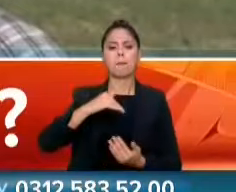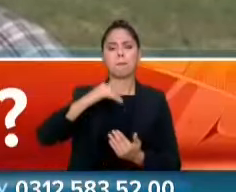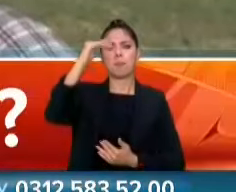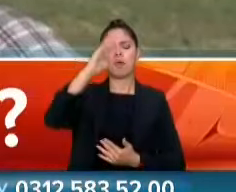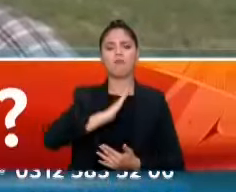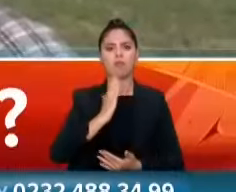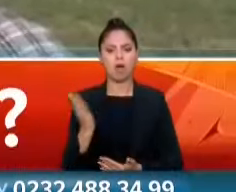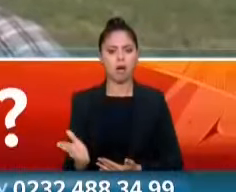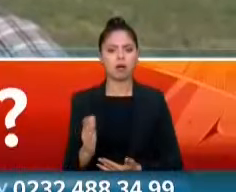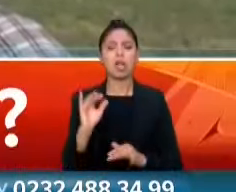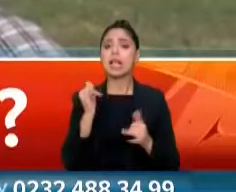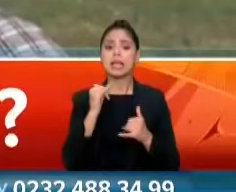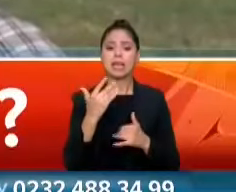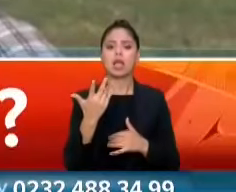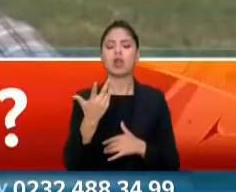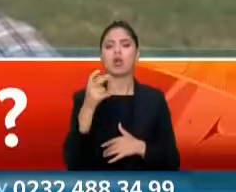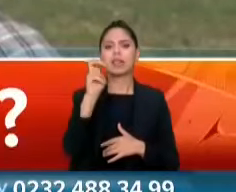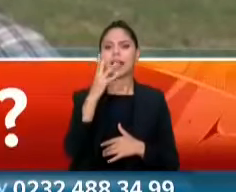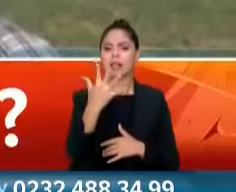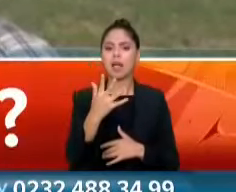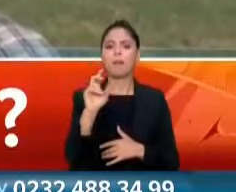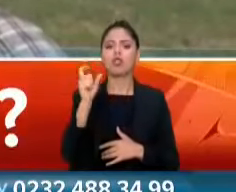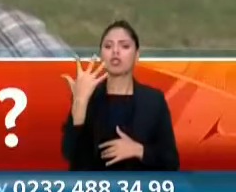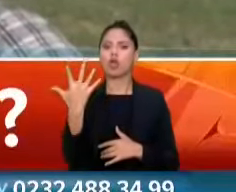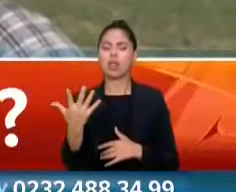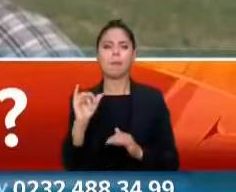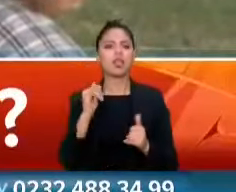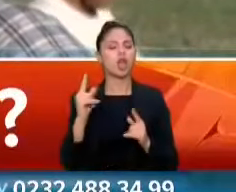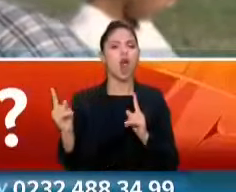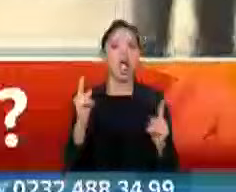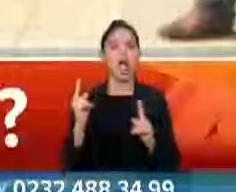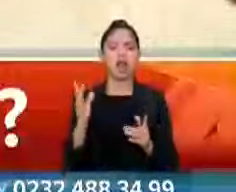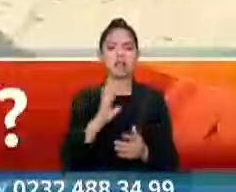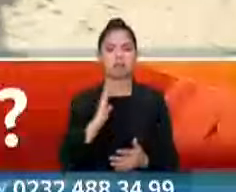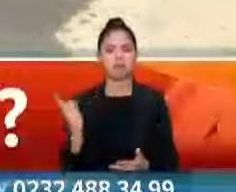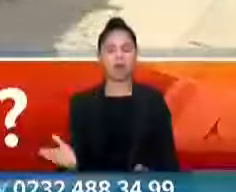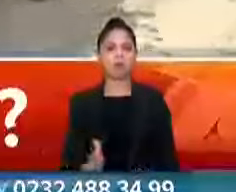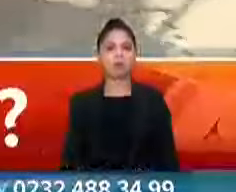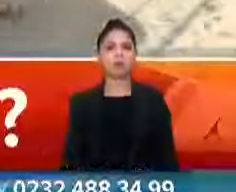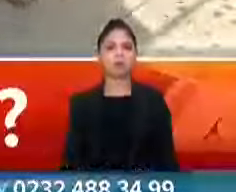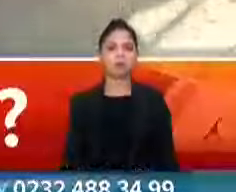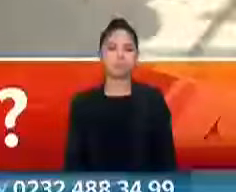yüksekliği kilolarda 85d 90-95 kilo arasındadır